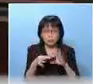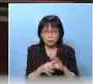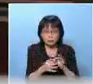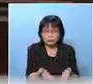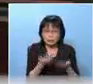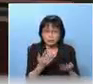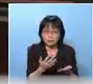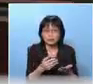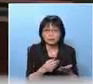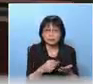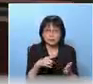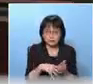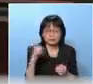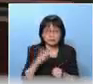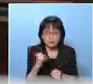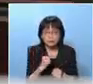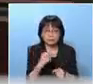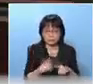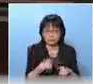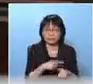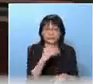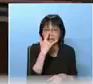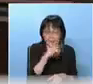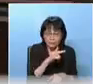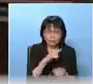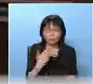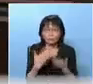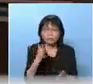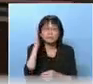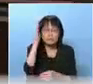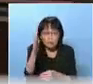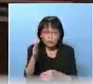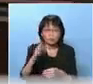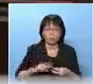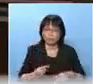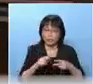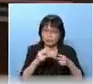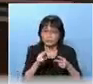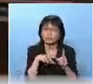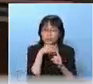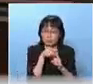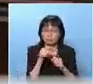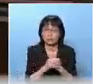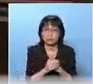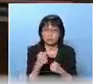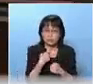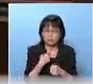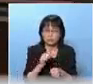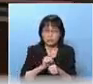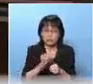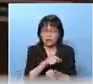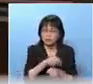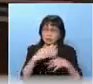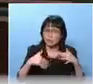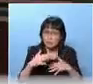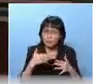是戰略性新興產業和未來產業的重點發展方向。而要促進氫能的技術